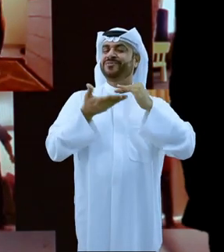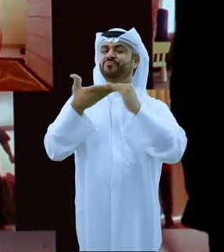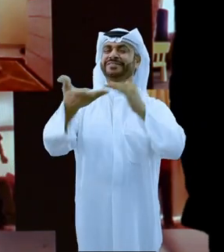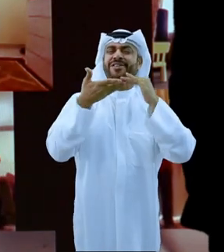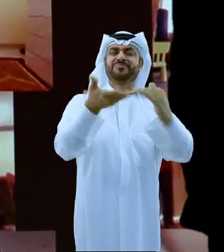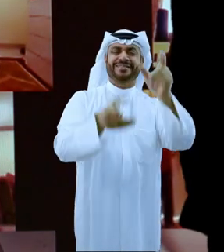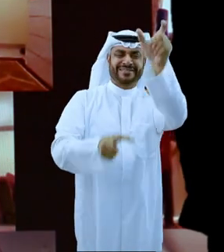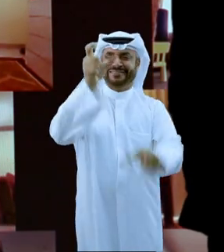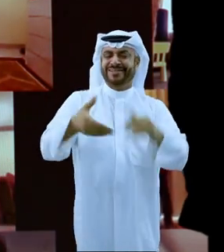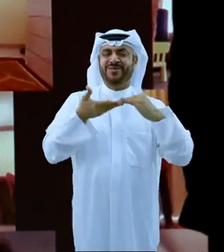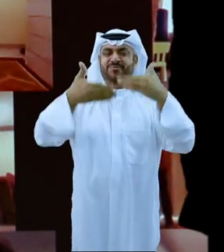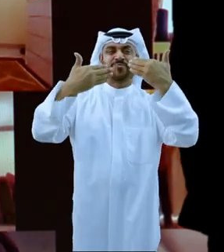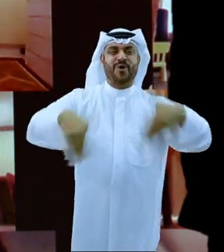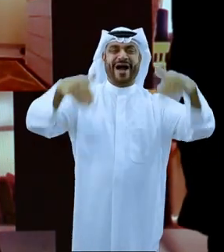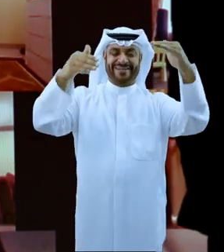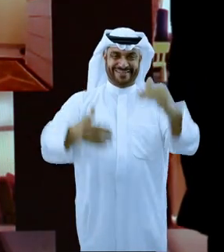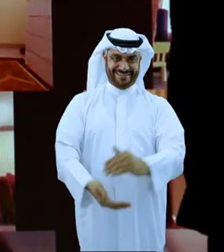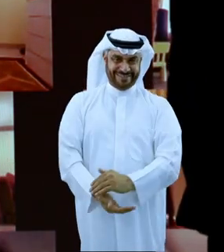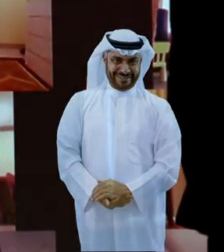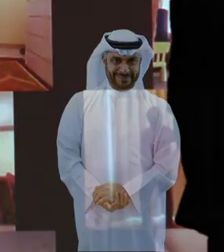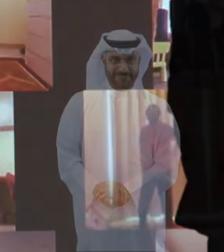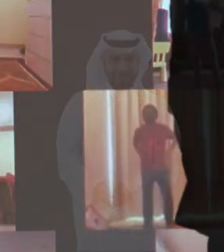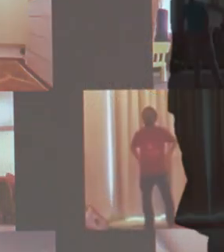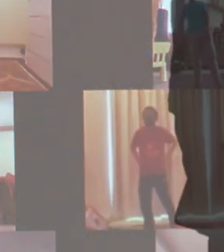أقصى الظروف والأزمات.